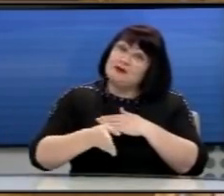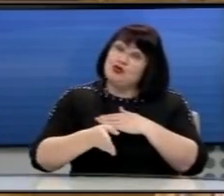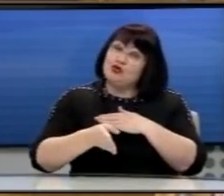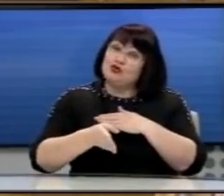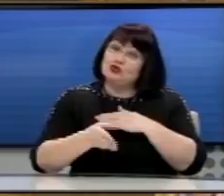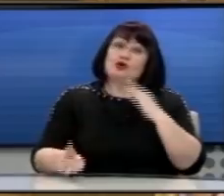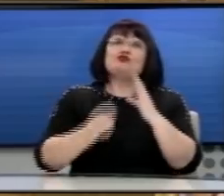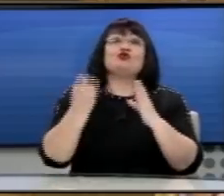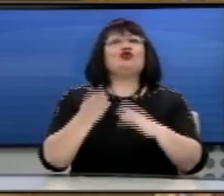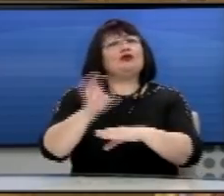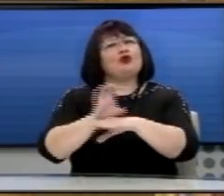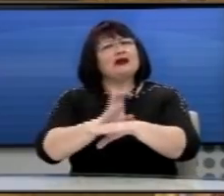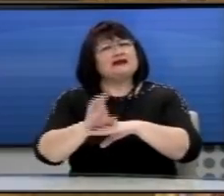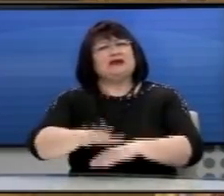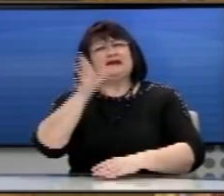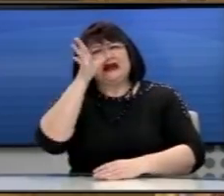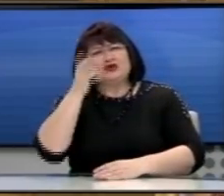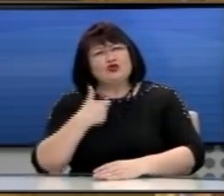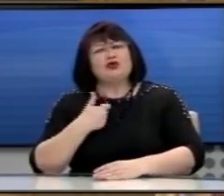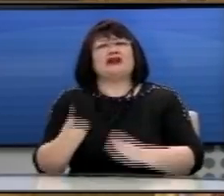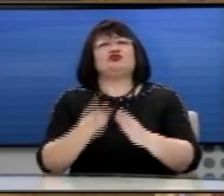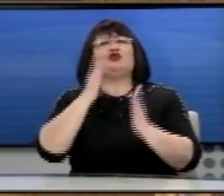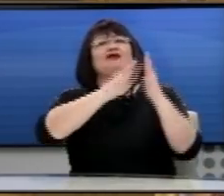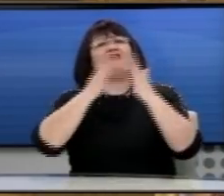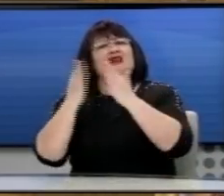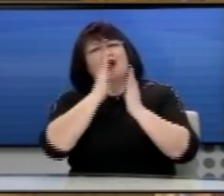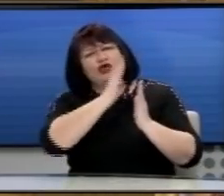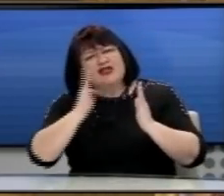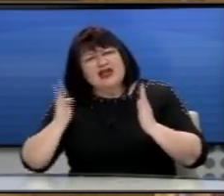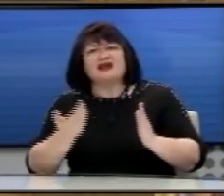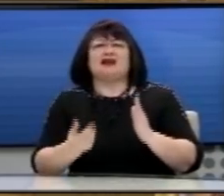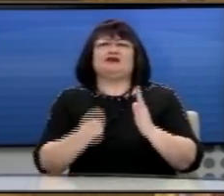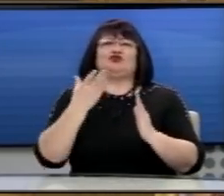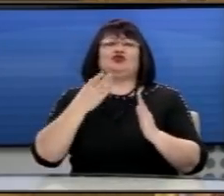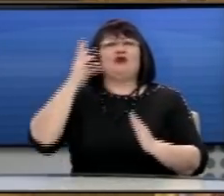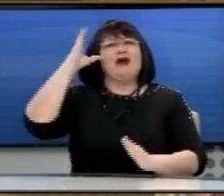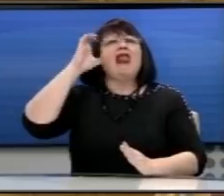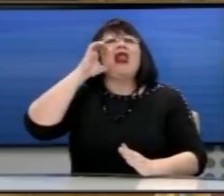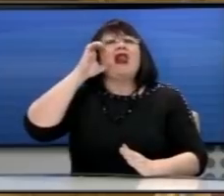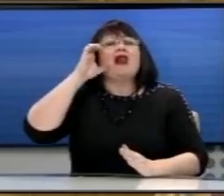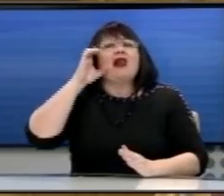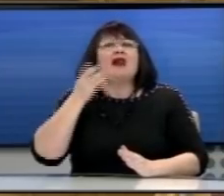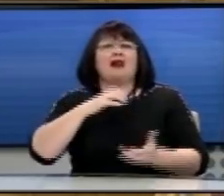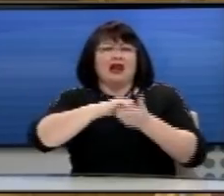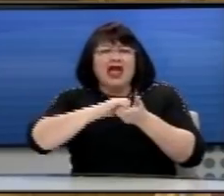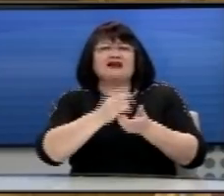νέες νησίδες υπολογιστών, σε σύγχρονες βιβλιοθήκες, σε νέες εστίες, λέσχες σύτησης, ή θα